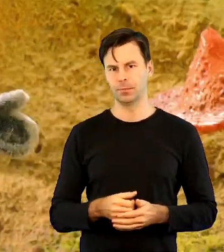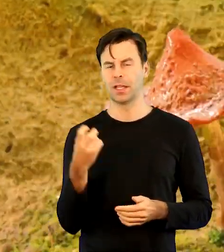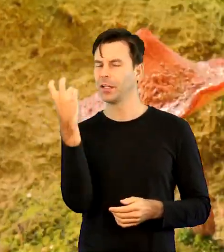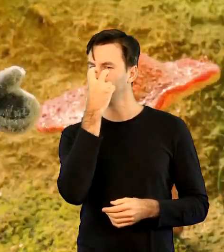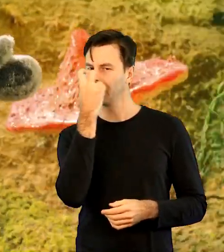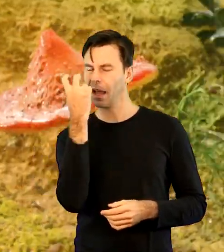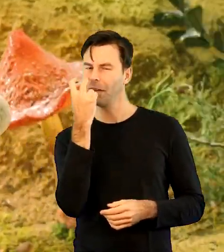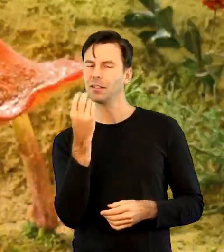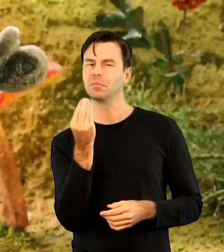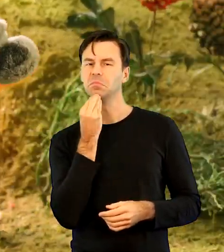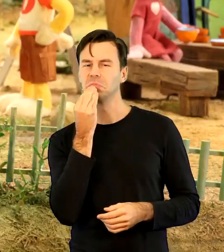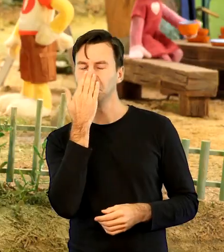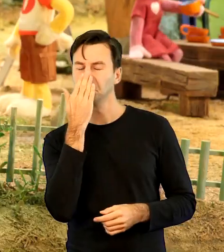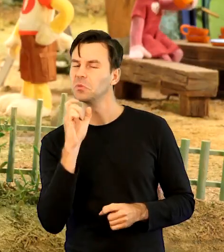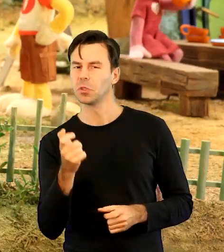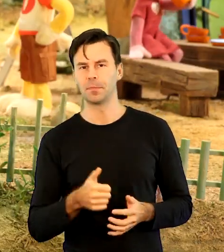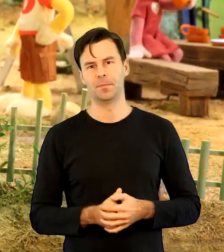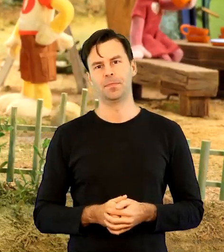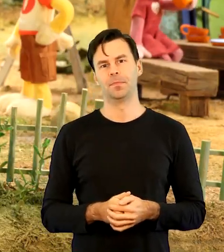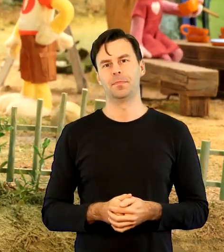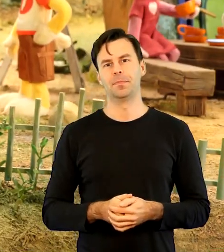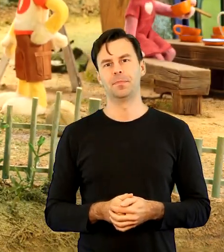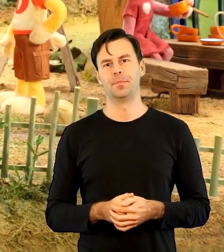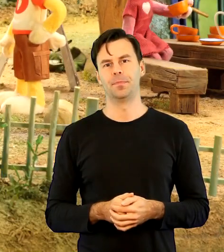Ciekawe, co tam będzie do jedzenia.